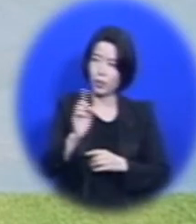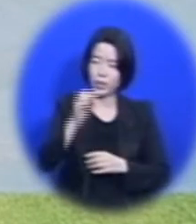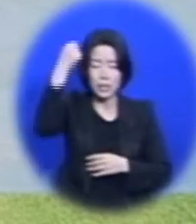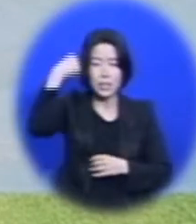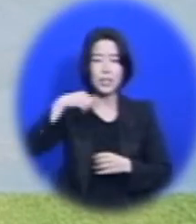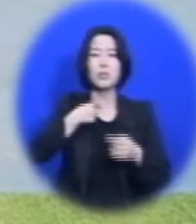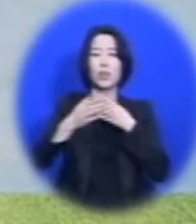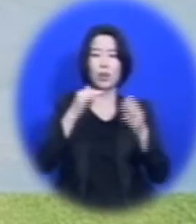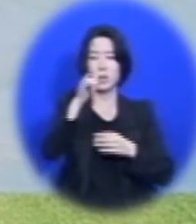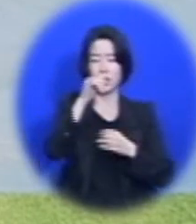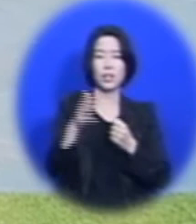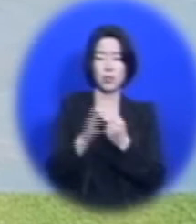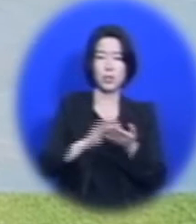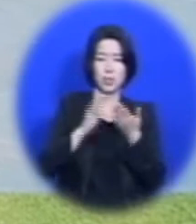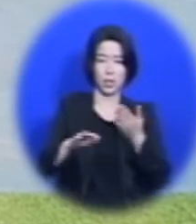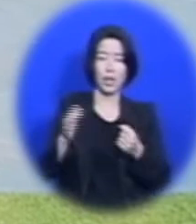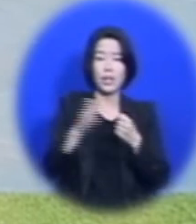경험했기 때문입니다. 그러니까